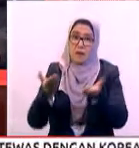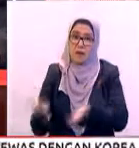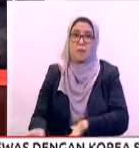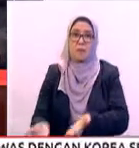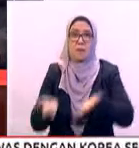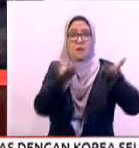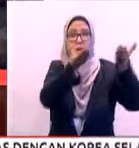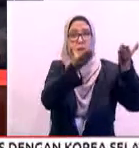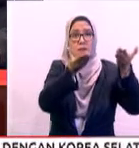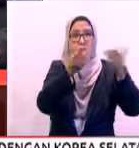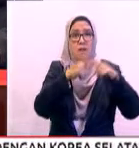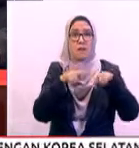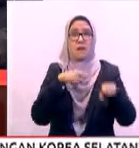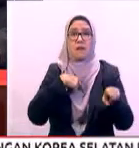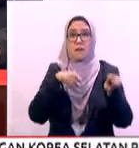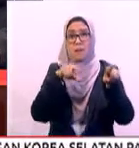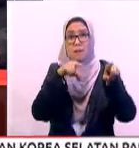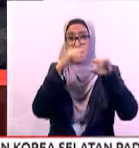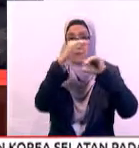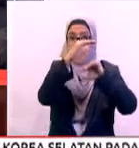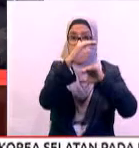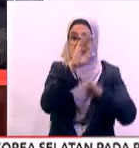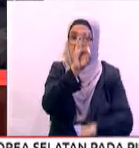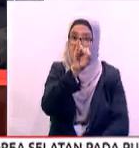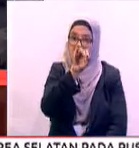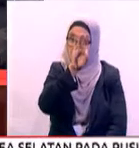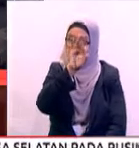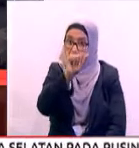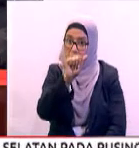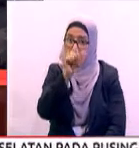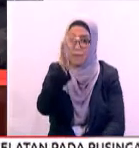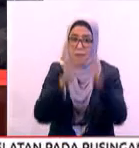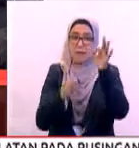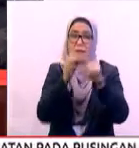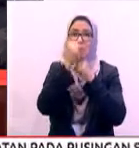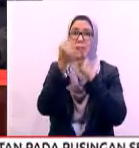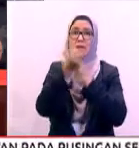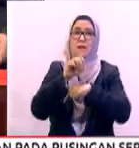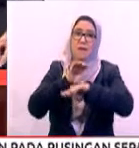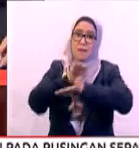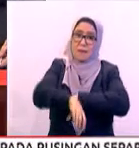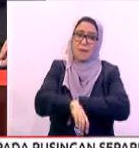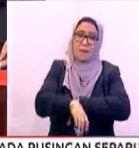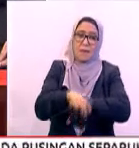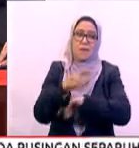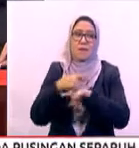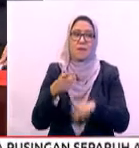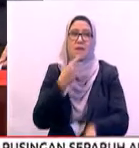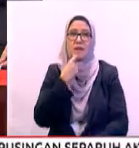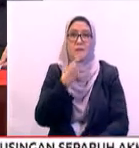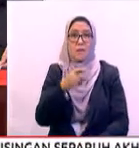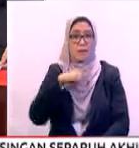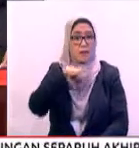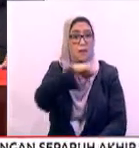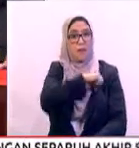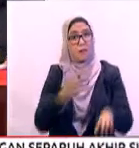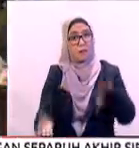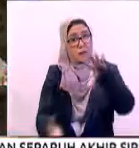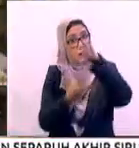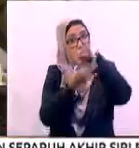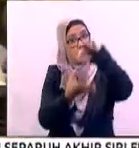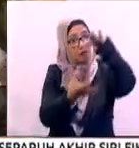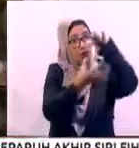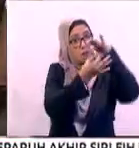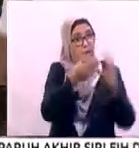terbabit ke Persekutuan Bola Sepak Antarabangsa FIFA jika keadaan memaksa. Mengulas lanjut, beliau berkata ahli gabungan yang disingkirkan